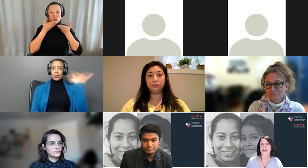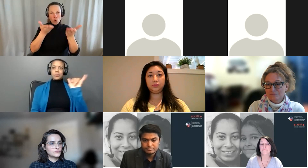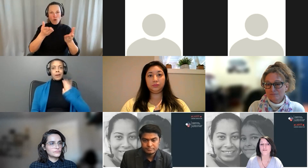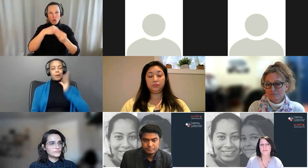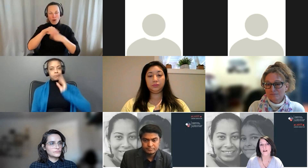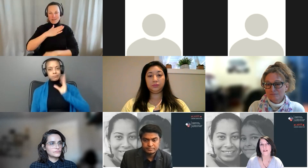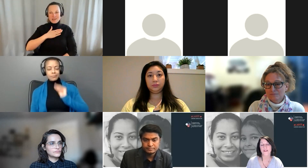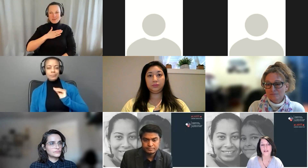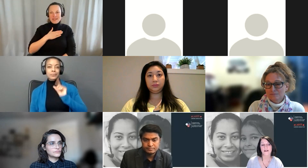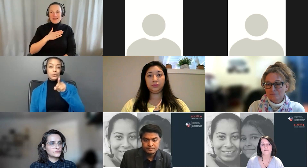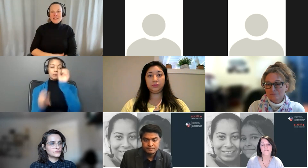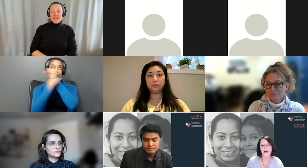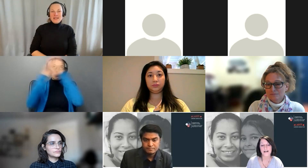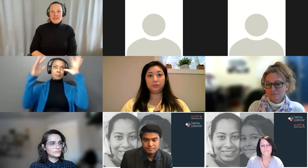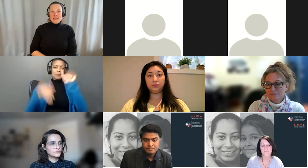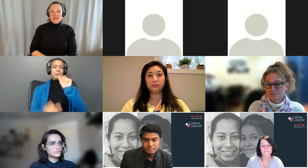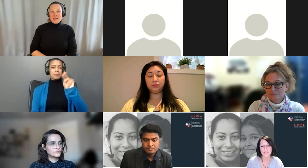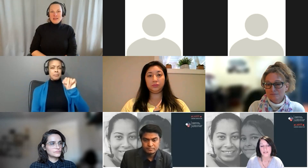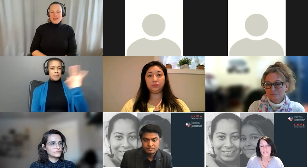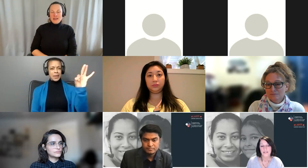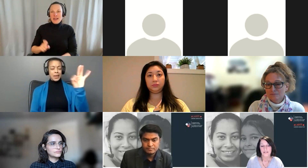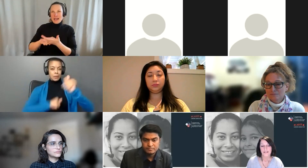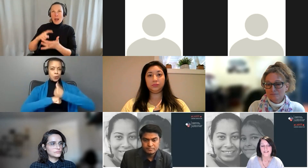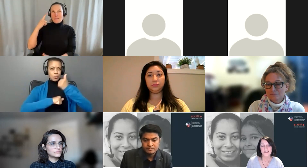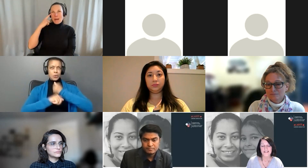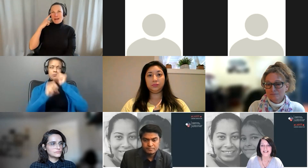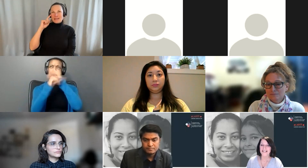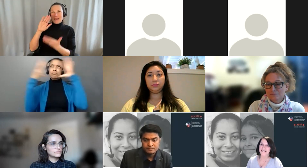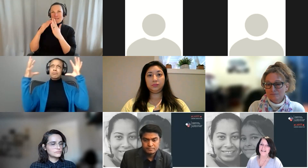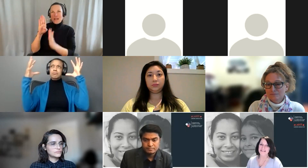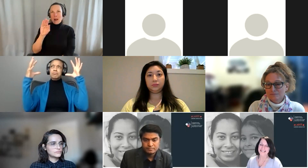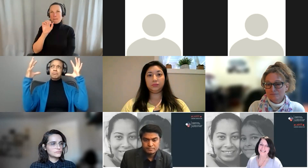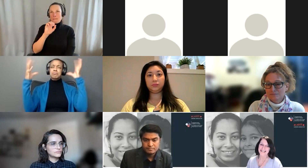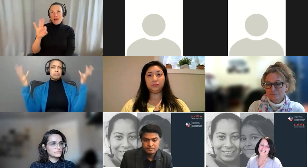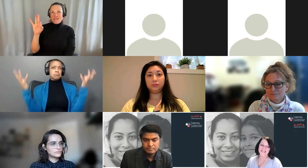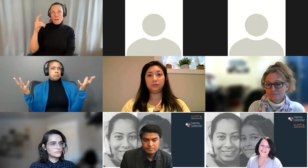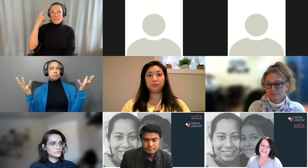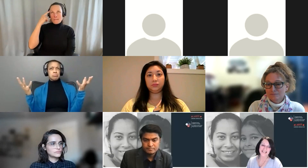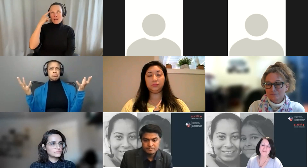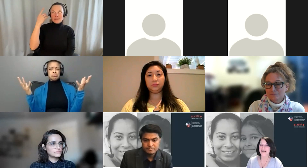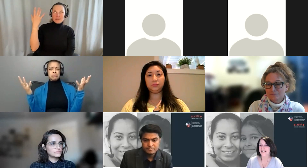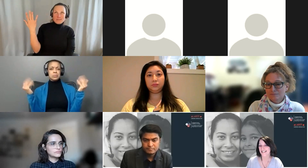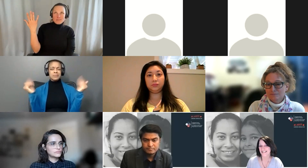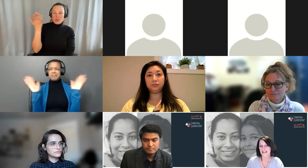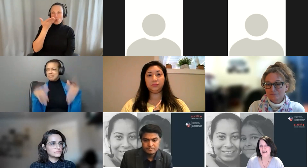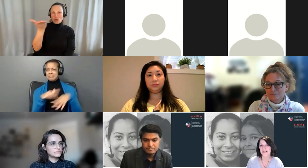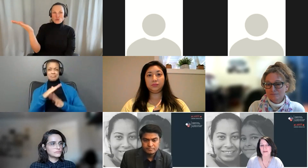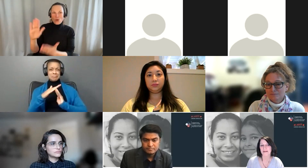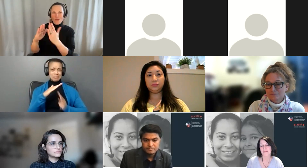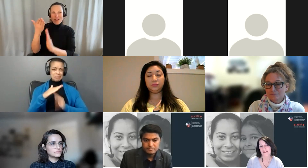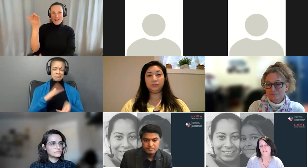Et quand vous parlez de Banff, vous pensez pas toujours et nécessairement aux